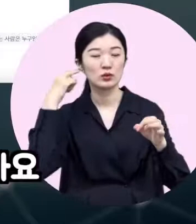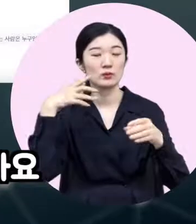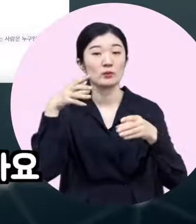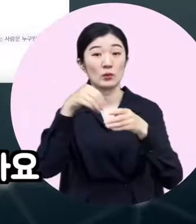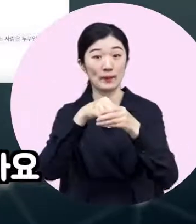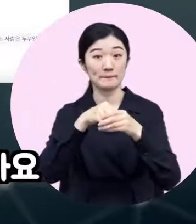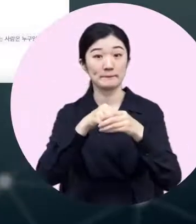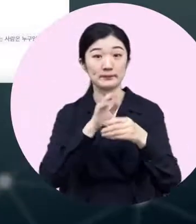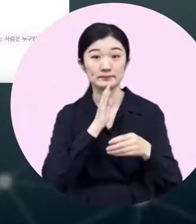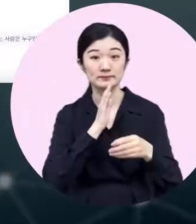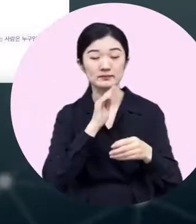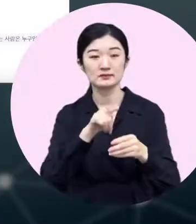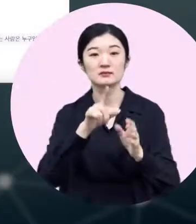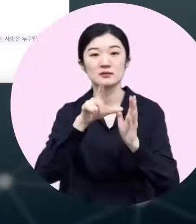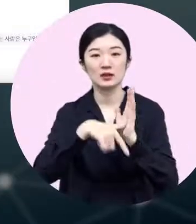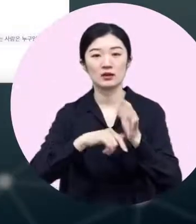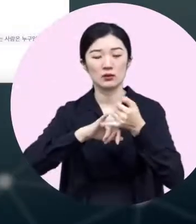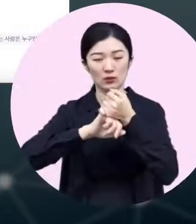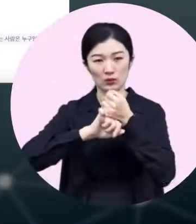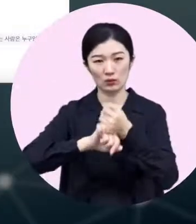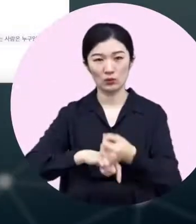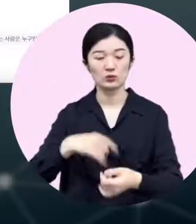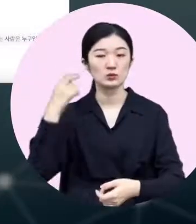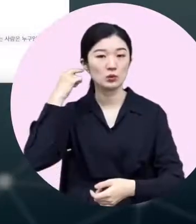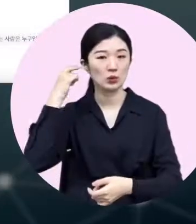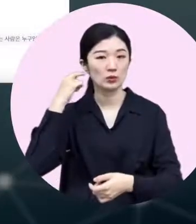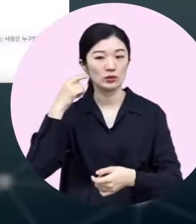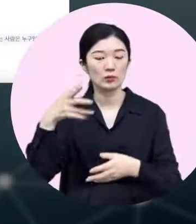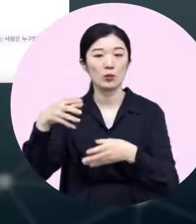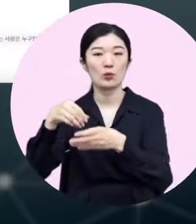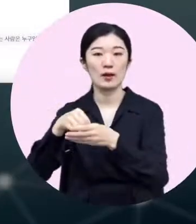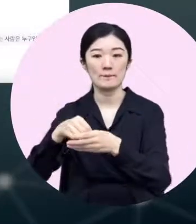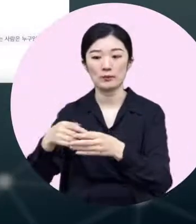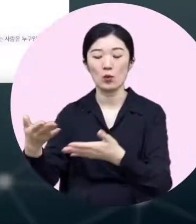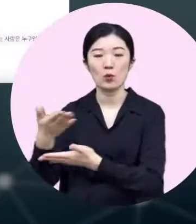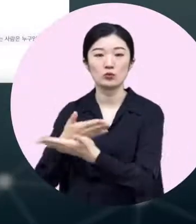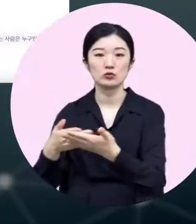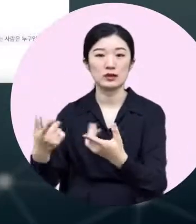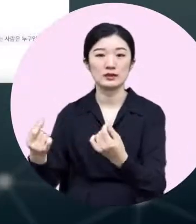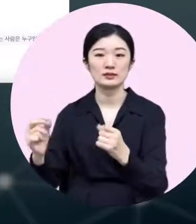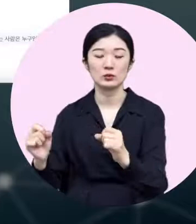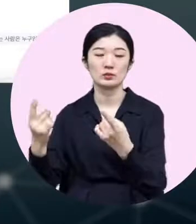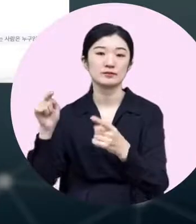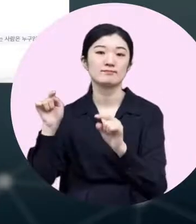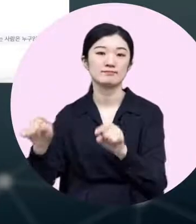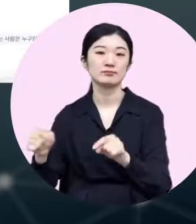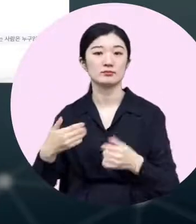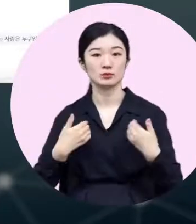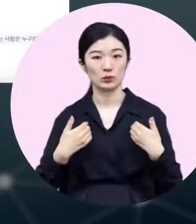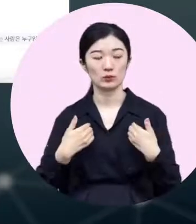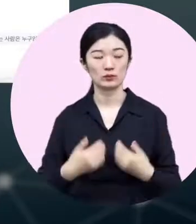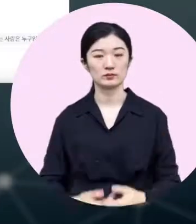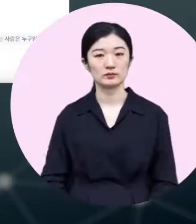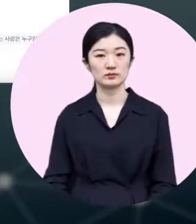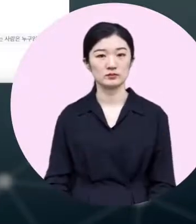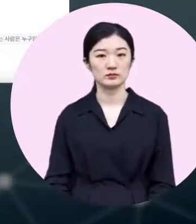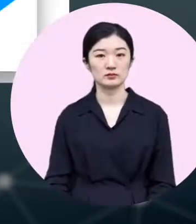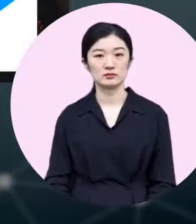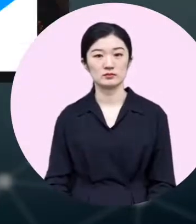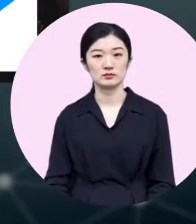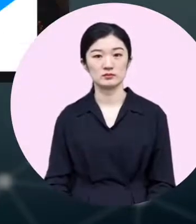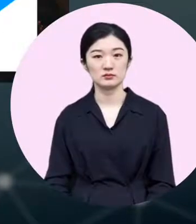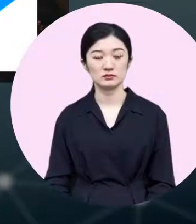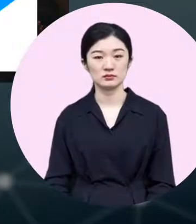들려줘야 되잖아요. 그런 경우에는 반드시 소리 공유를 체크를 해 주셔야 됩니다. 그렇죠? 자, 소리 공유 이렇게 체크하시면 되고,